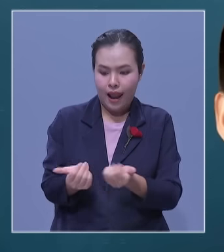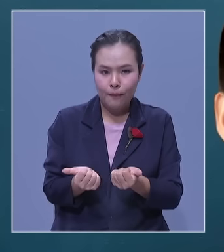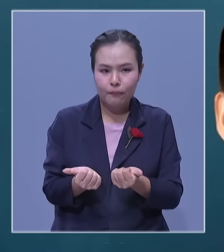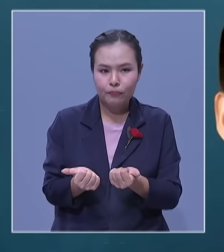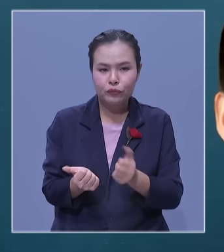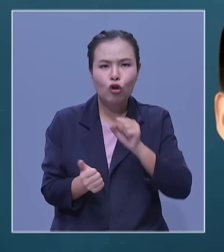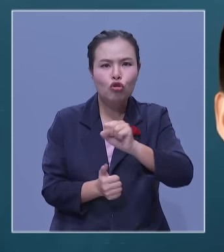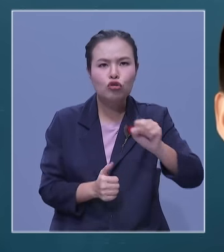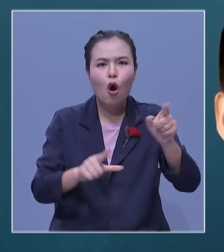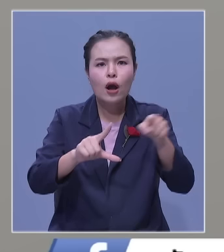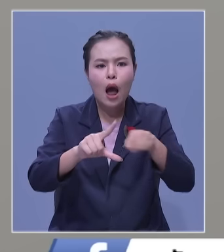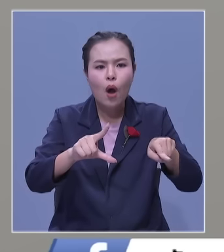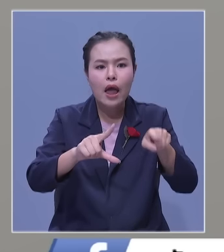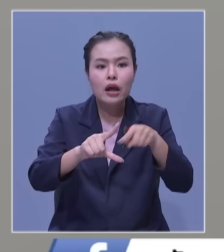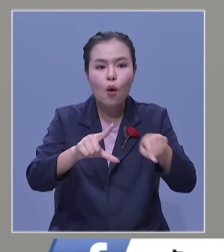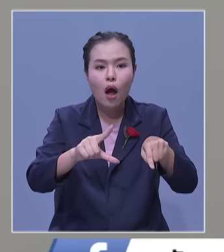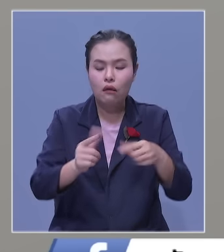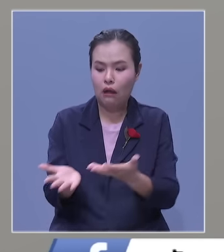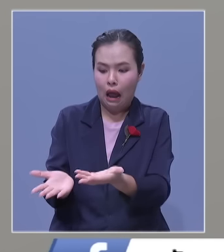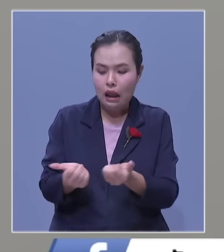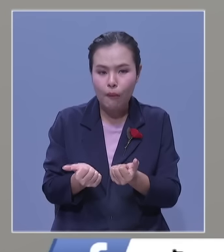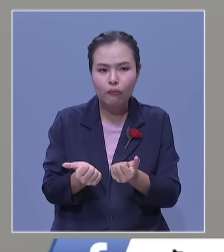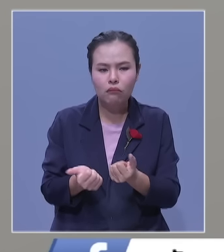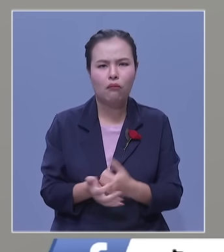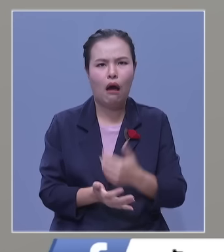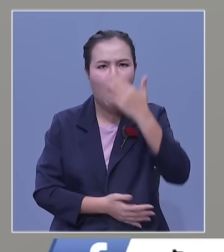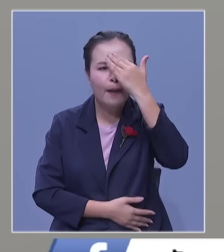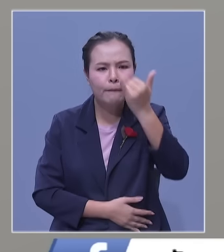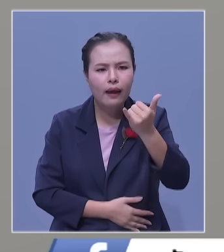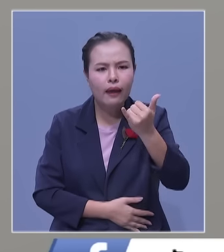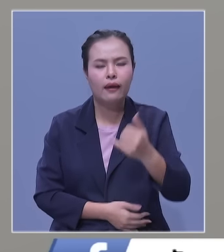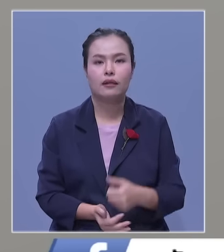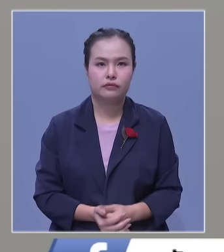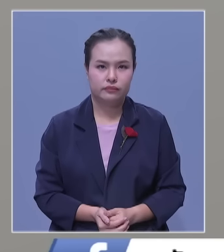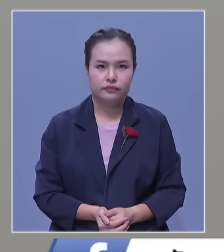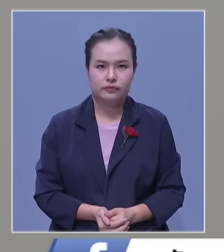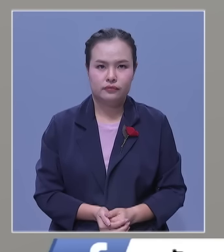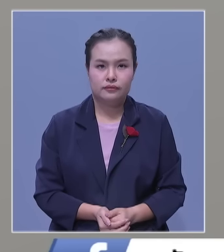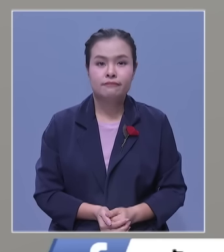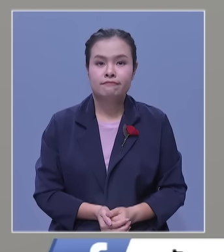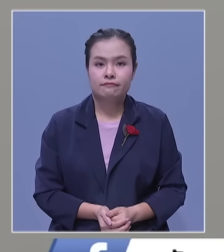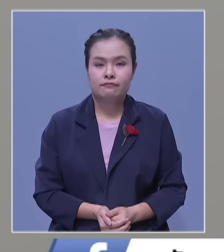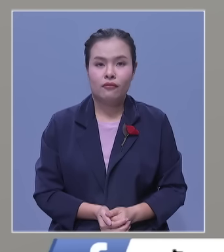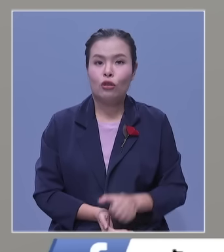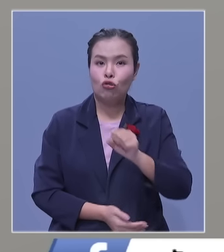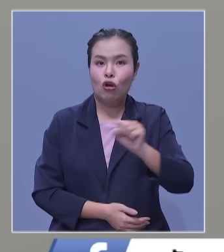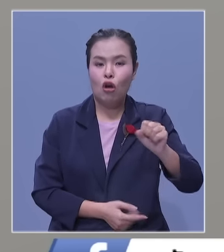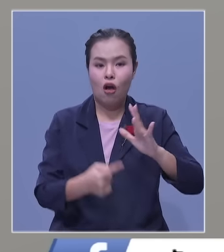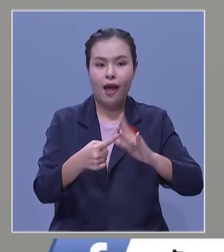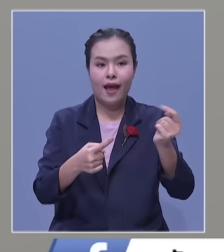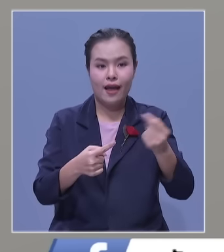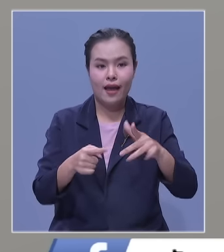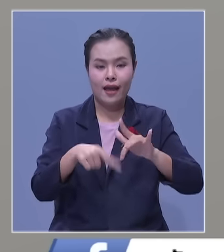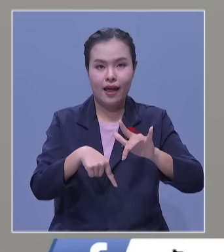สสก้าวไกลในการรับเรื่องร้องเรียน ค่ะซึ่งทางสสเท้งเนี่ยก็บอกว่าจาก